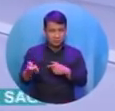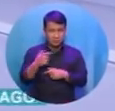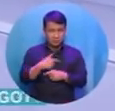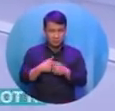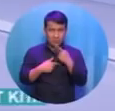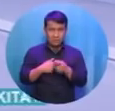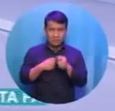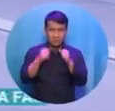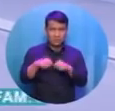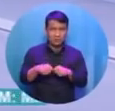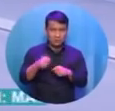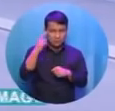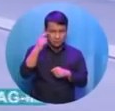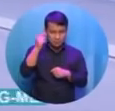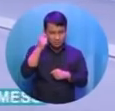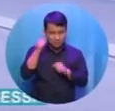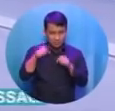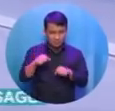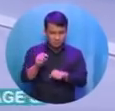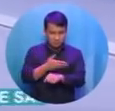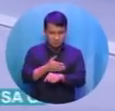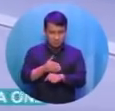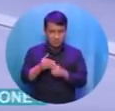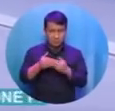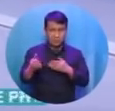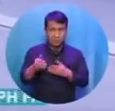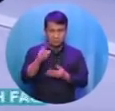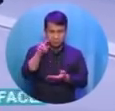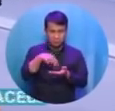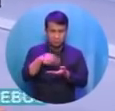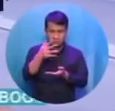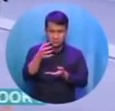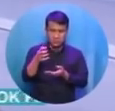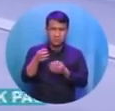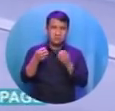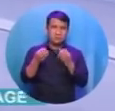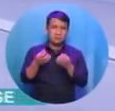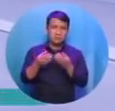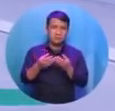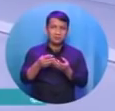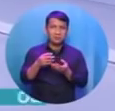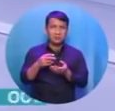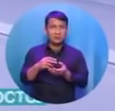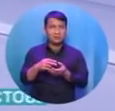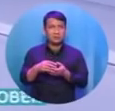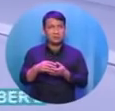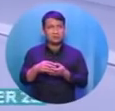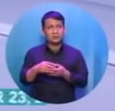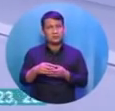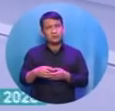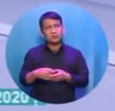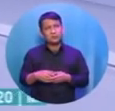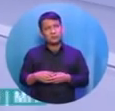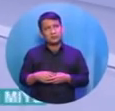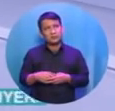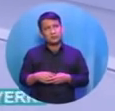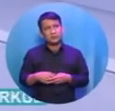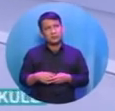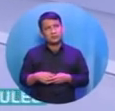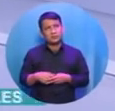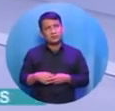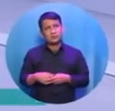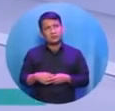sa Rapid Idol Rapid Tulpo in Action music, 2-5, marami-rami din to, ano? Pag 2-5, gaano ba katagal ang 2-5